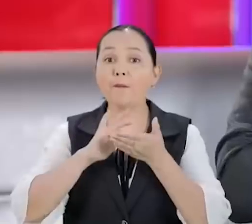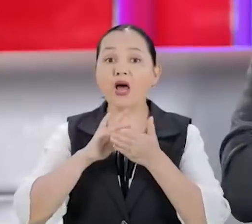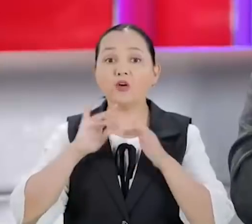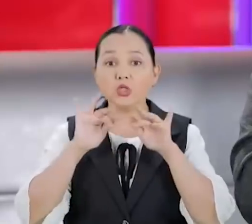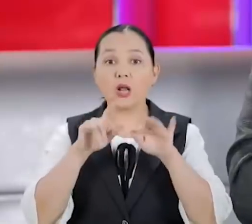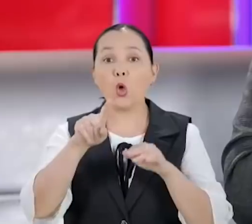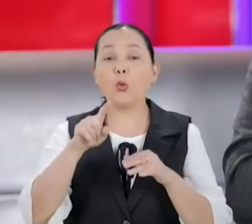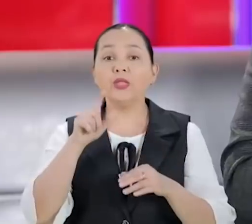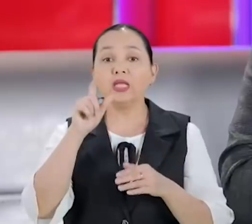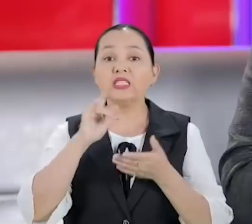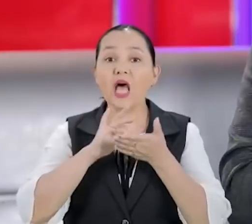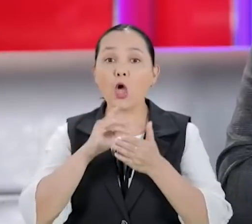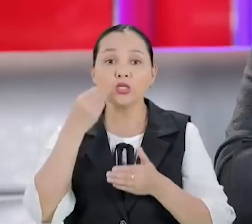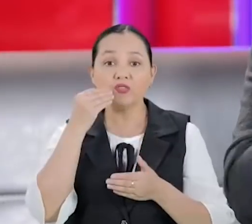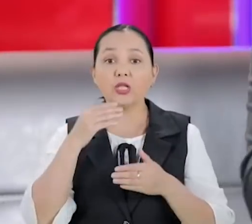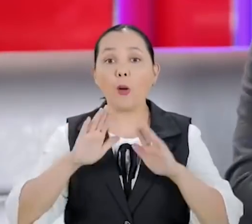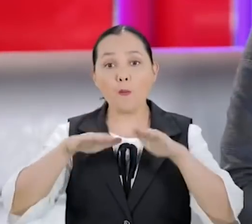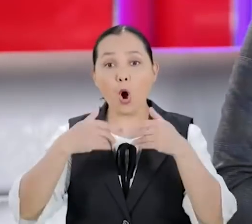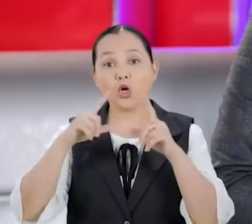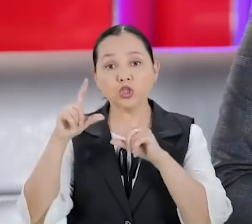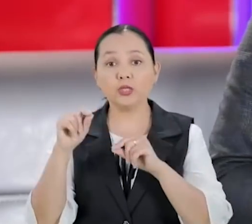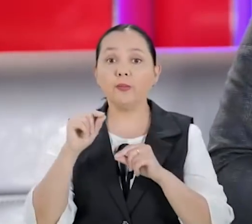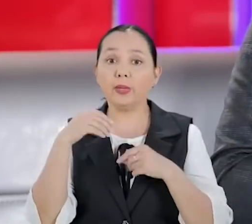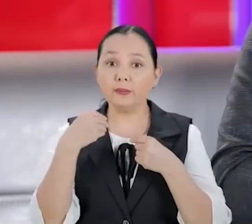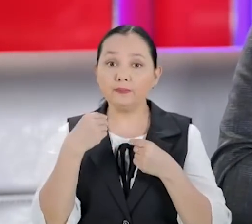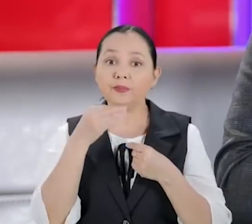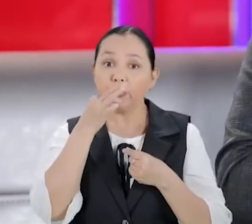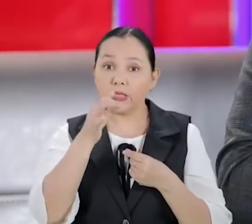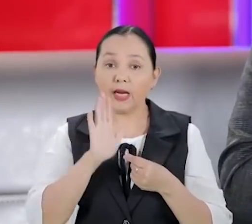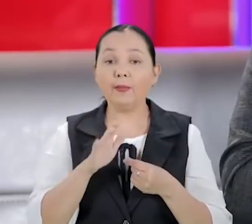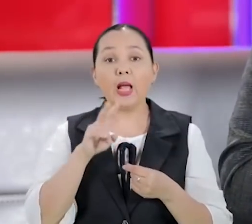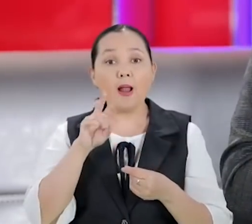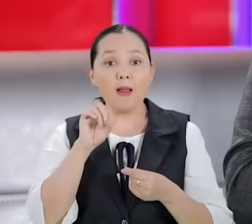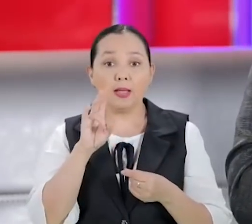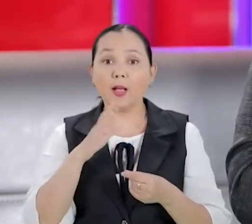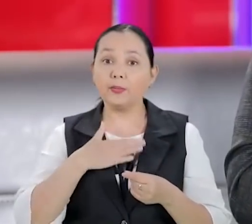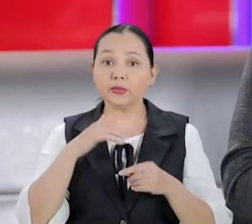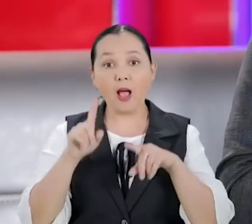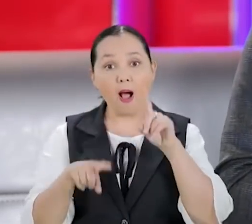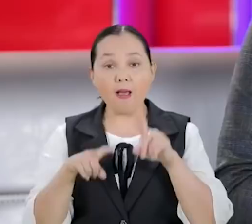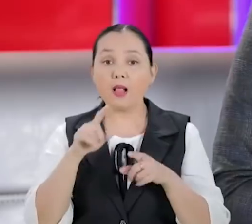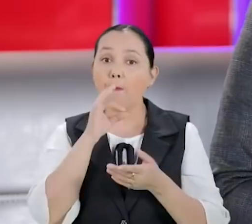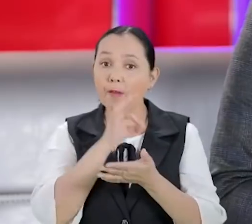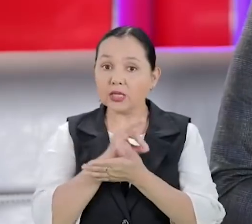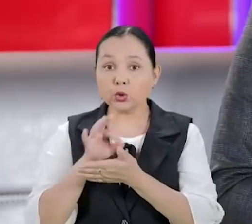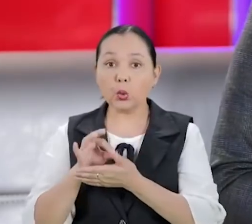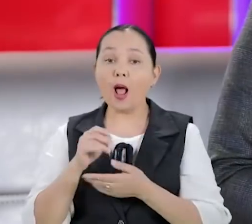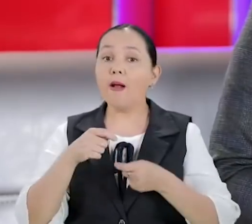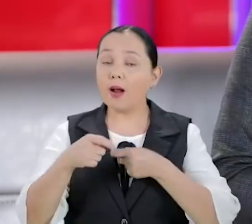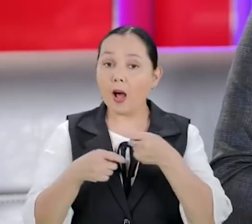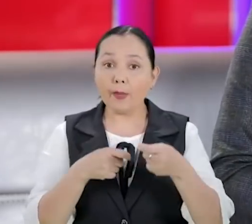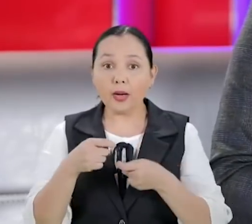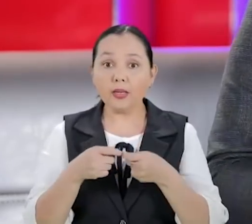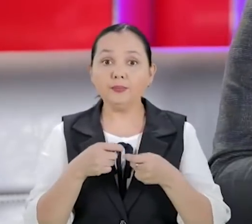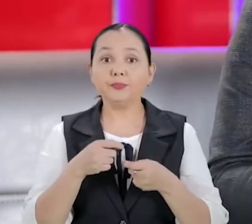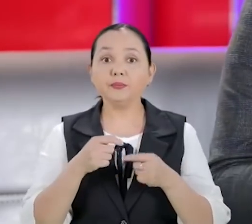u yerga sayyoh sifatida borish taklifi bildirilyapti. Lekin bizning ayrim mas'ullar esa,